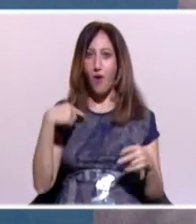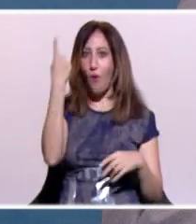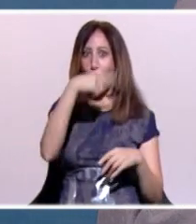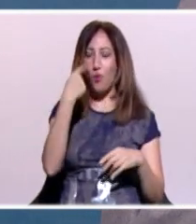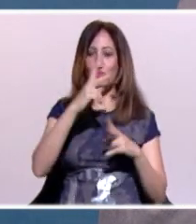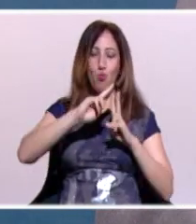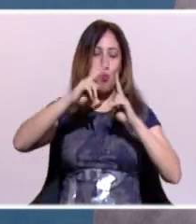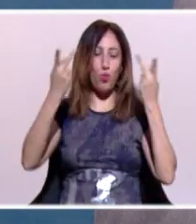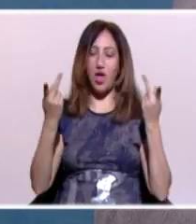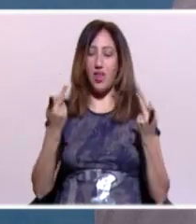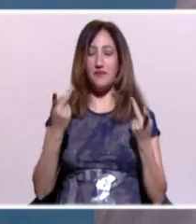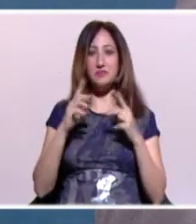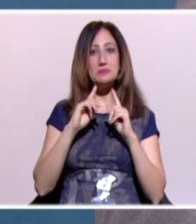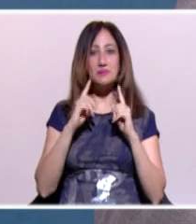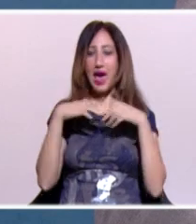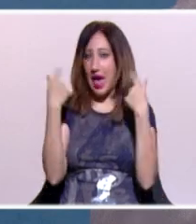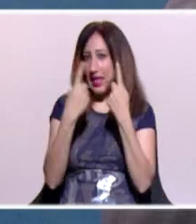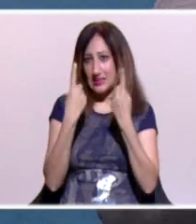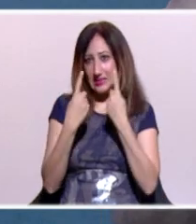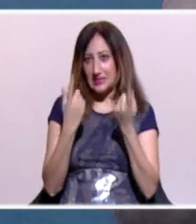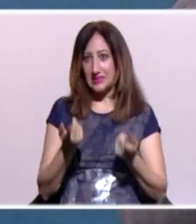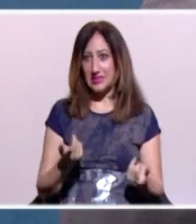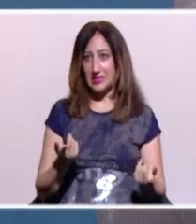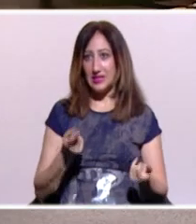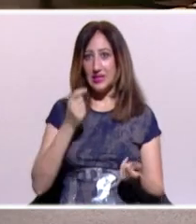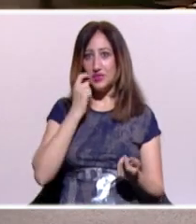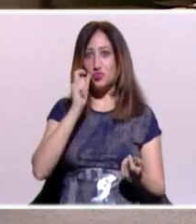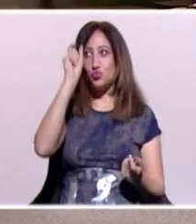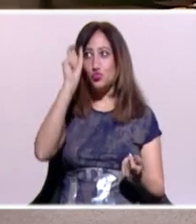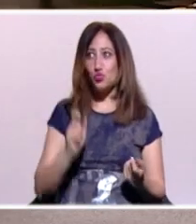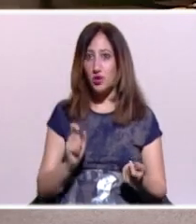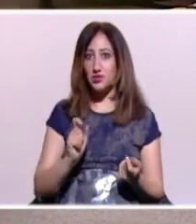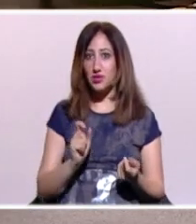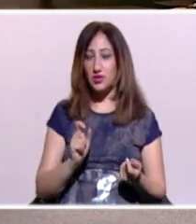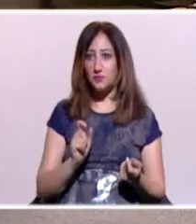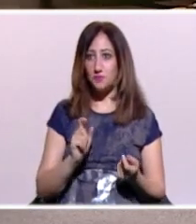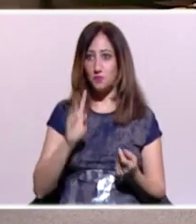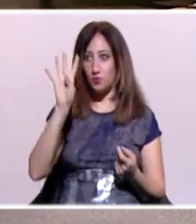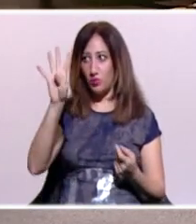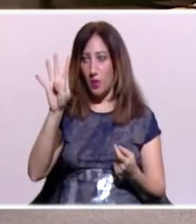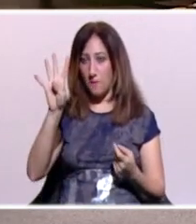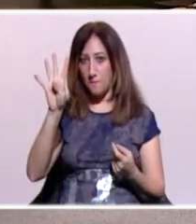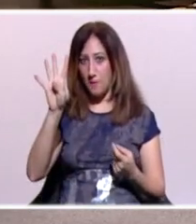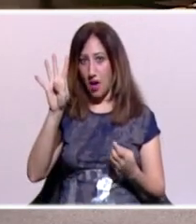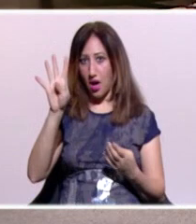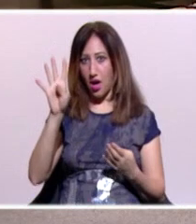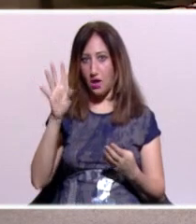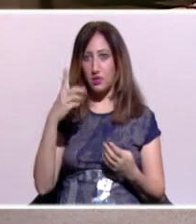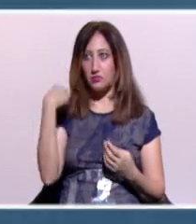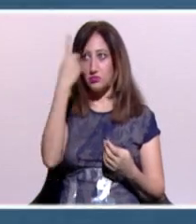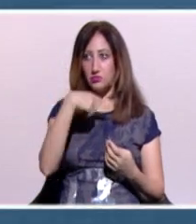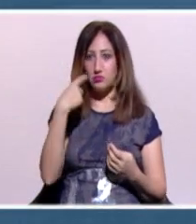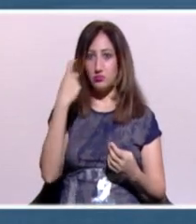بالخطأ الكامل يعني. فقلت ده شخصية رمزي، الأربعة دول كده مجموعين على بعض بالهدوء